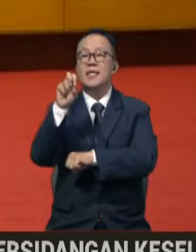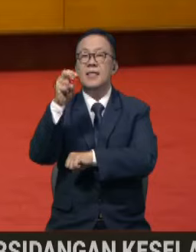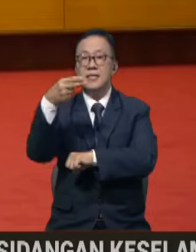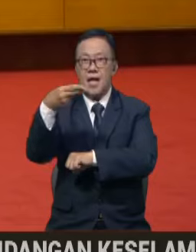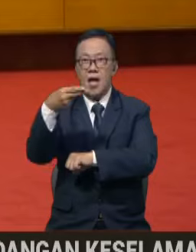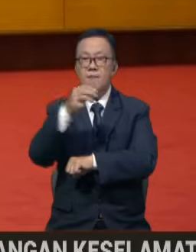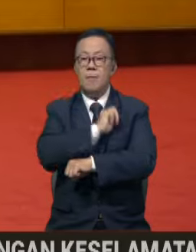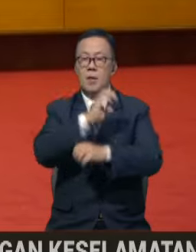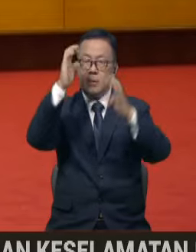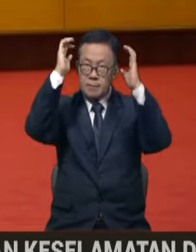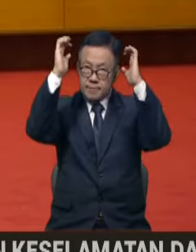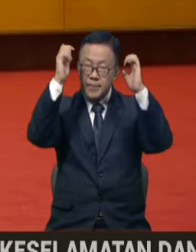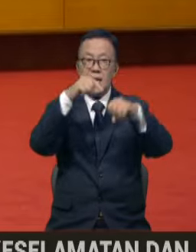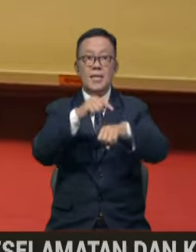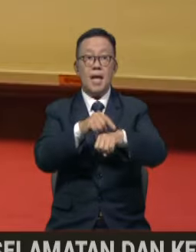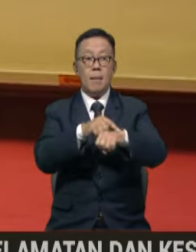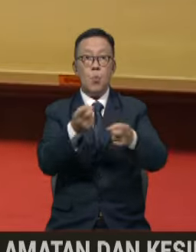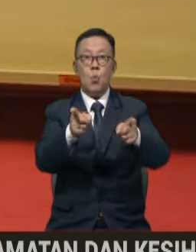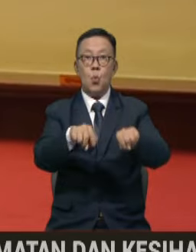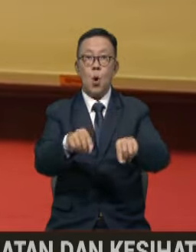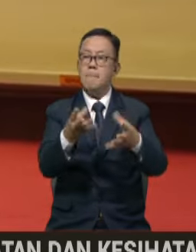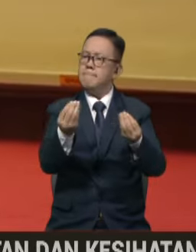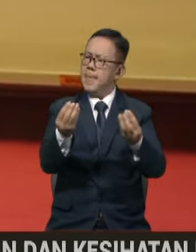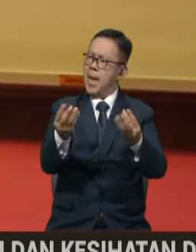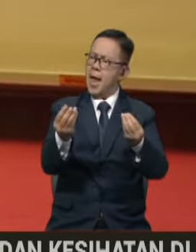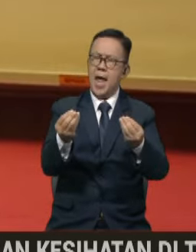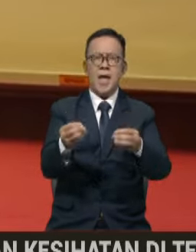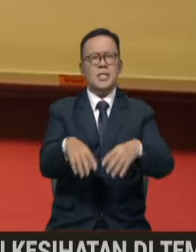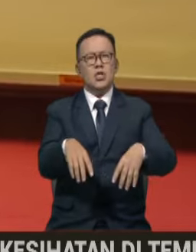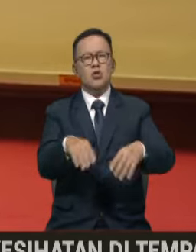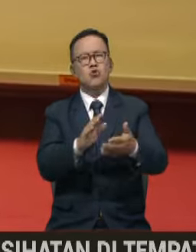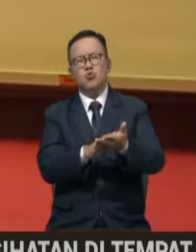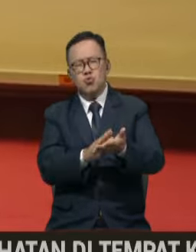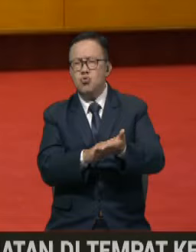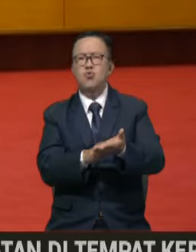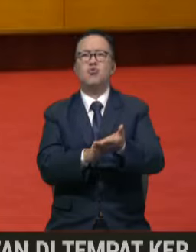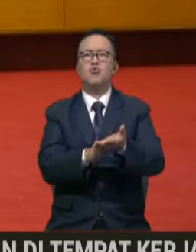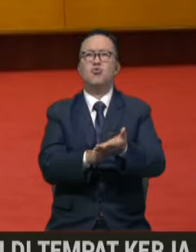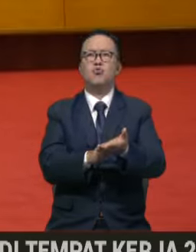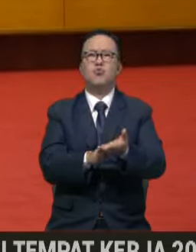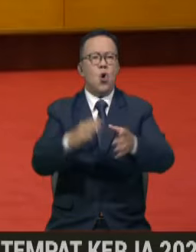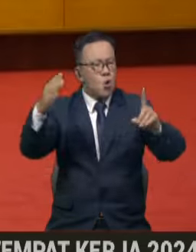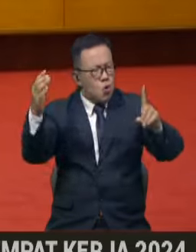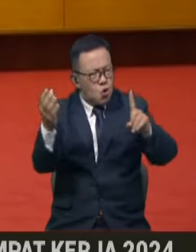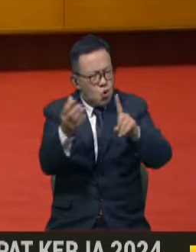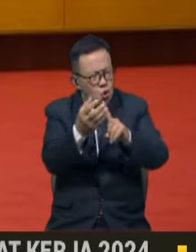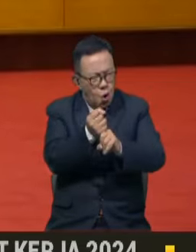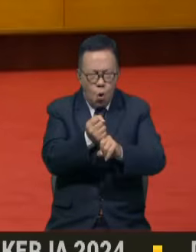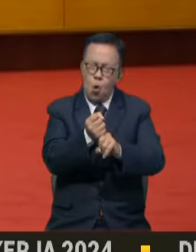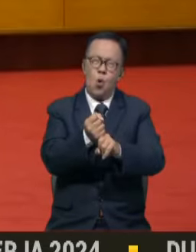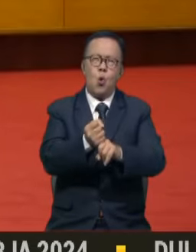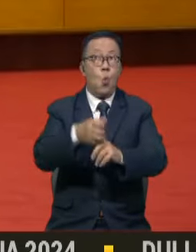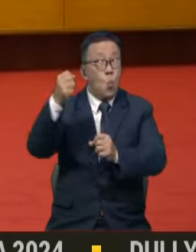Menteri Pendidikan. Pada majlis tersebut, beberapa buah sekolah rendah dan sekolah menengah yang mencapai kecemerlangan dalam pelbagai